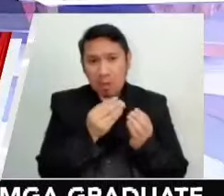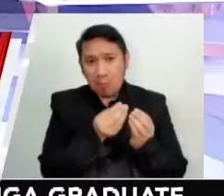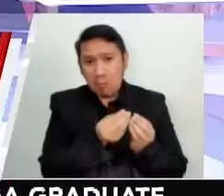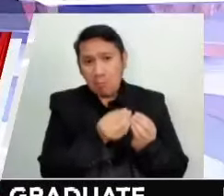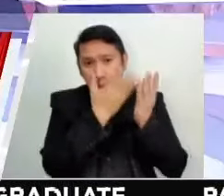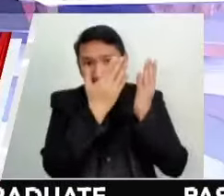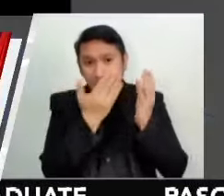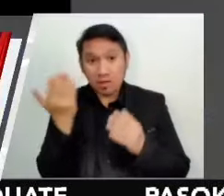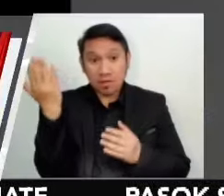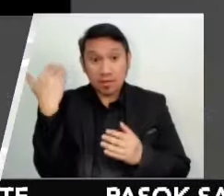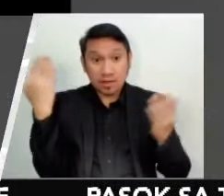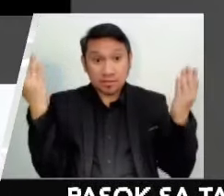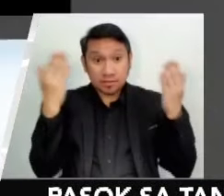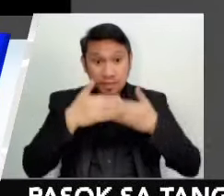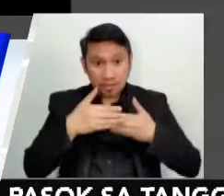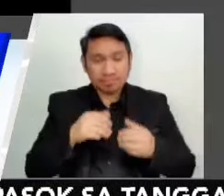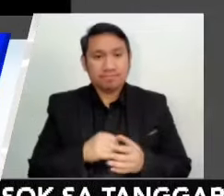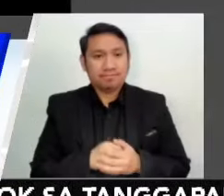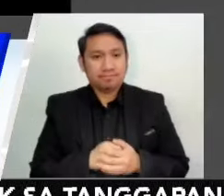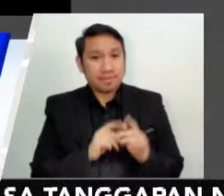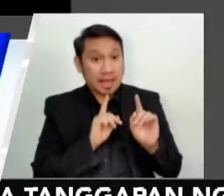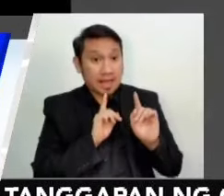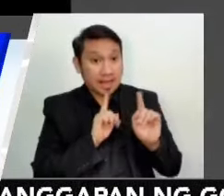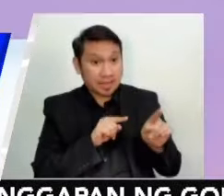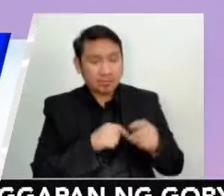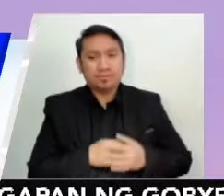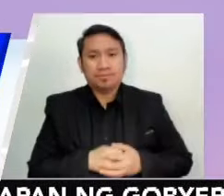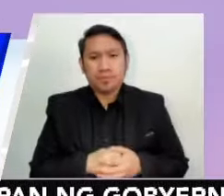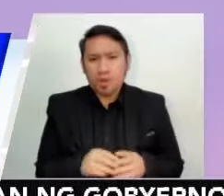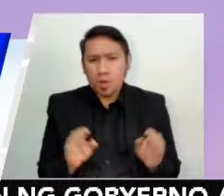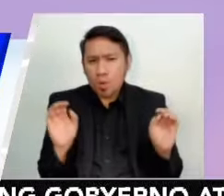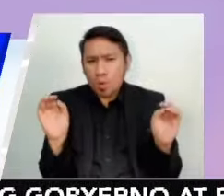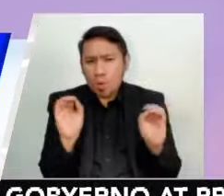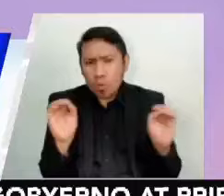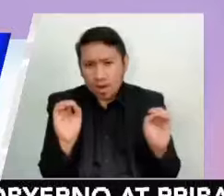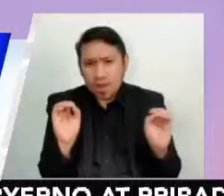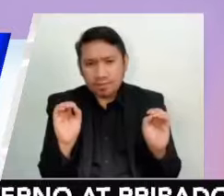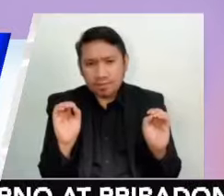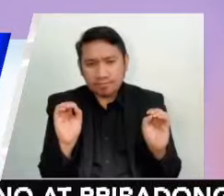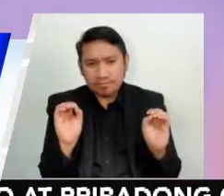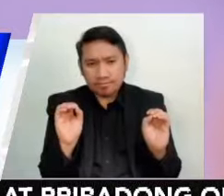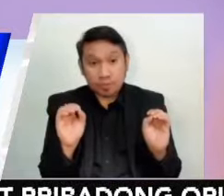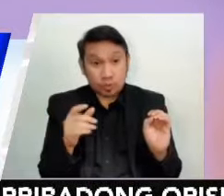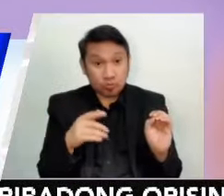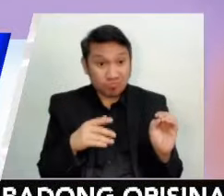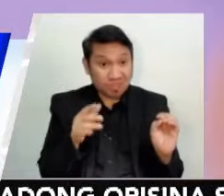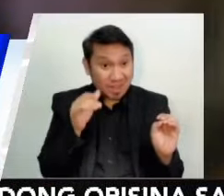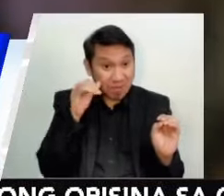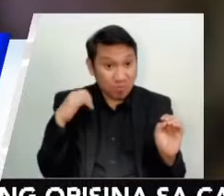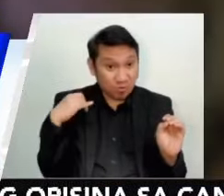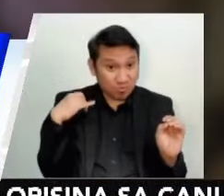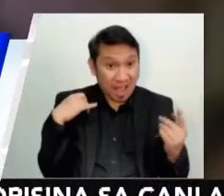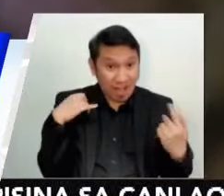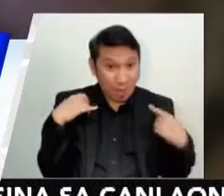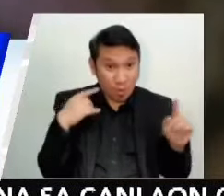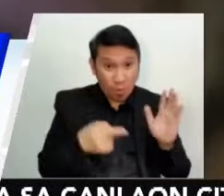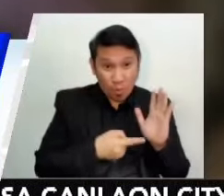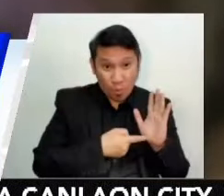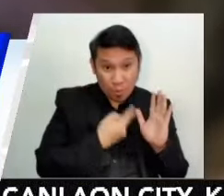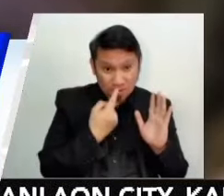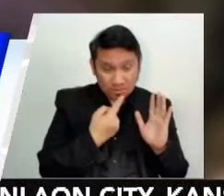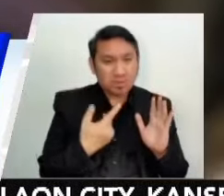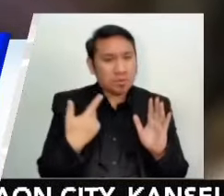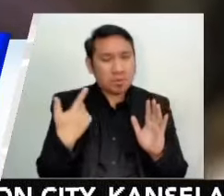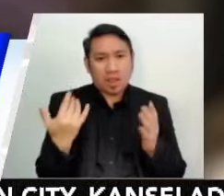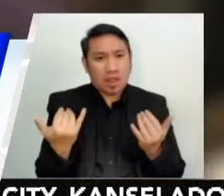na po tayong na-observe na pagsabog since yesterday, so hindi na po nasundan. Opo. So far,